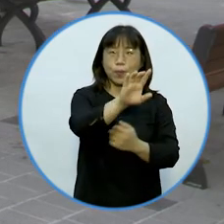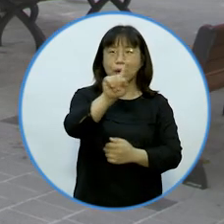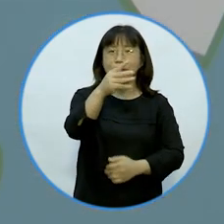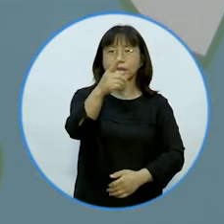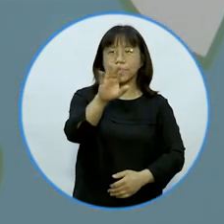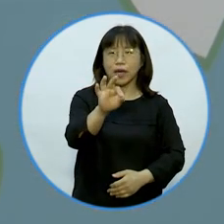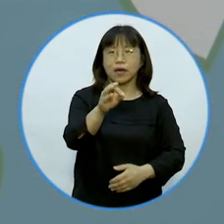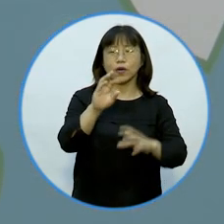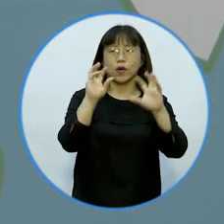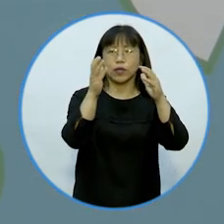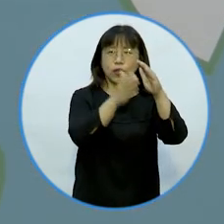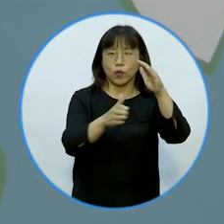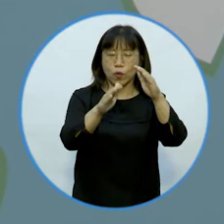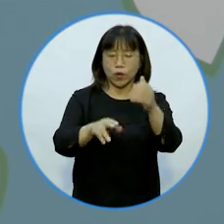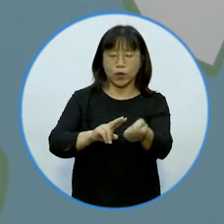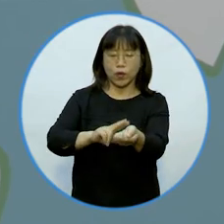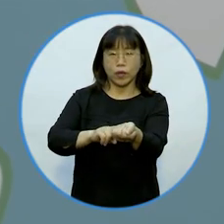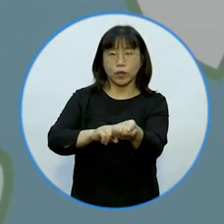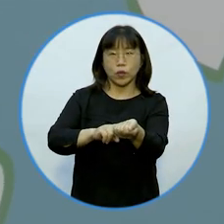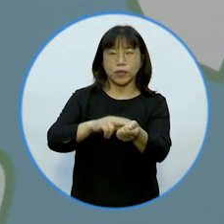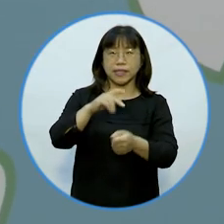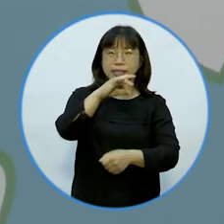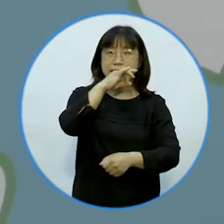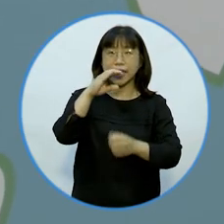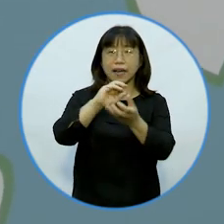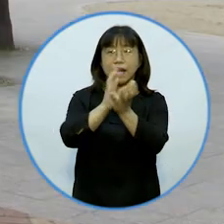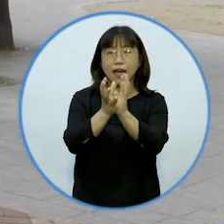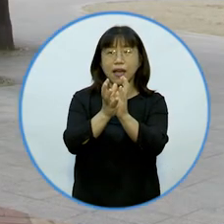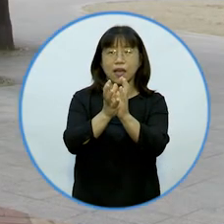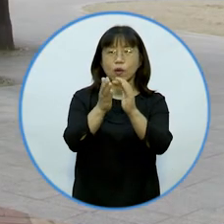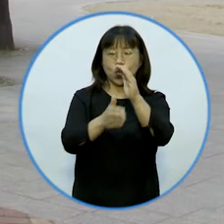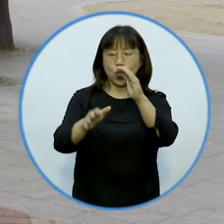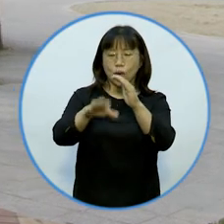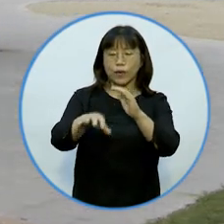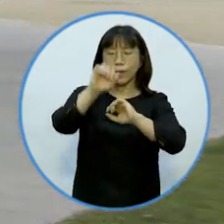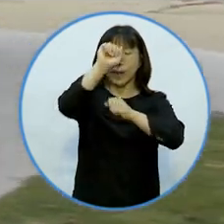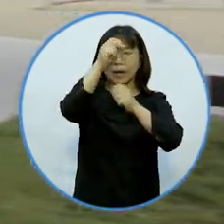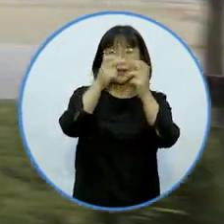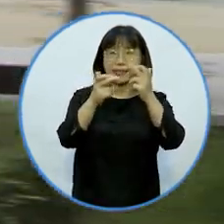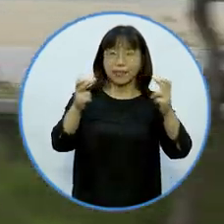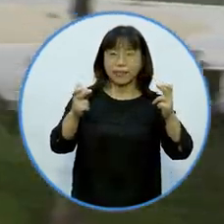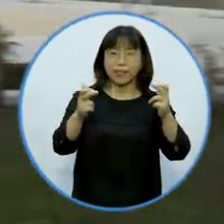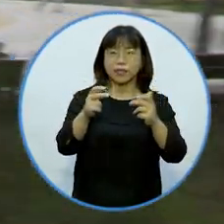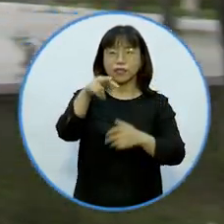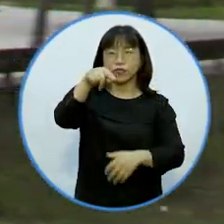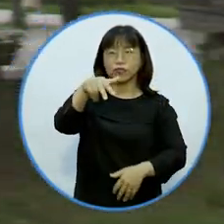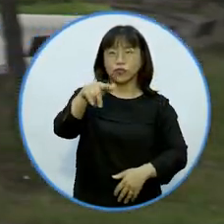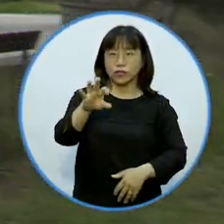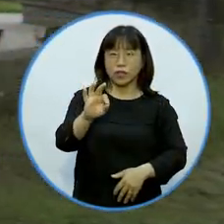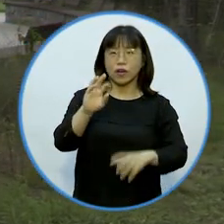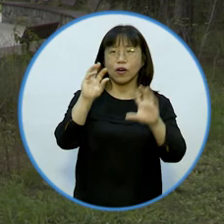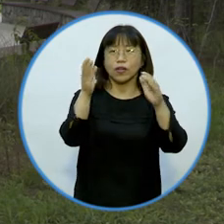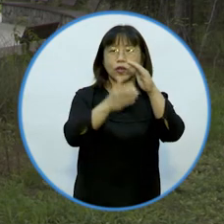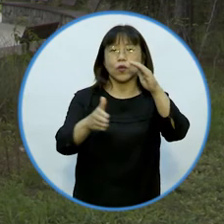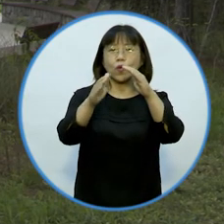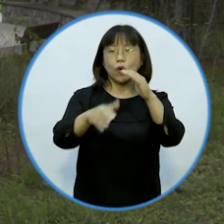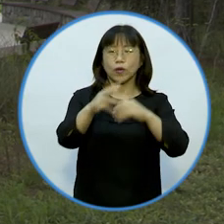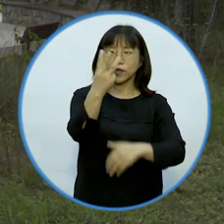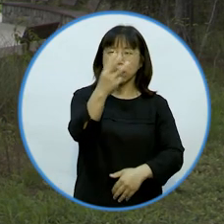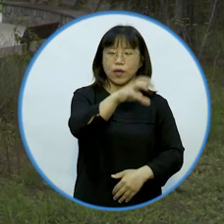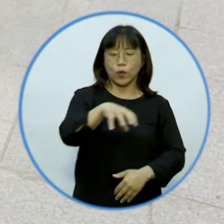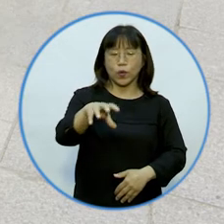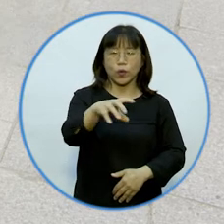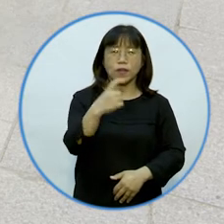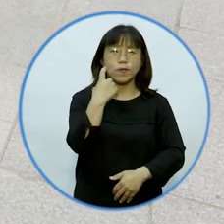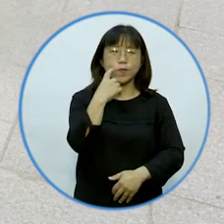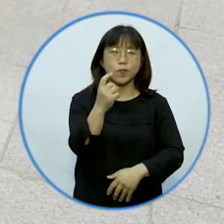화곡 3동 바탕골 어린이공원, 가양 3동 진달래 어린이공원, 발산 1동 수정 어린이공원 등 모두 세